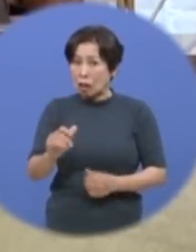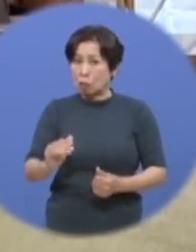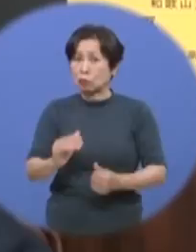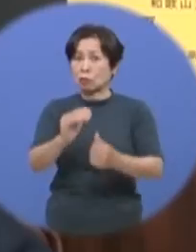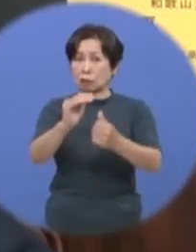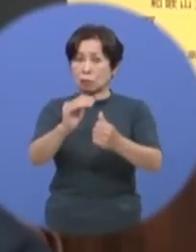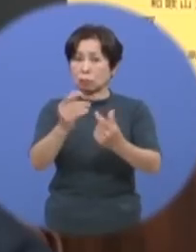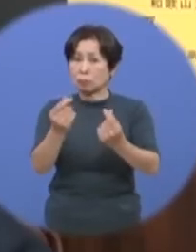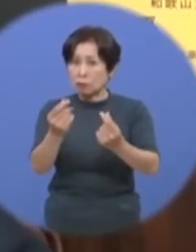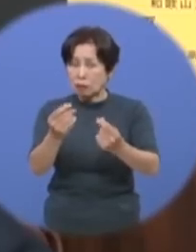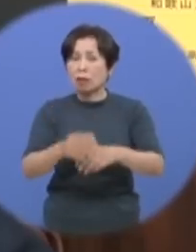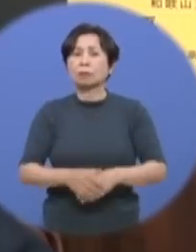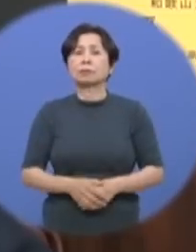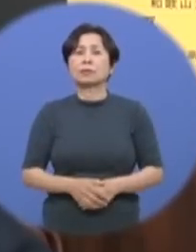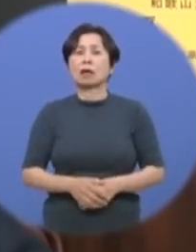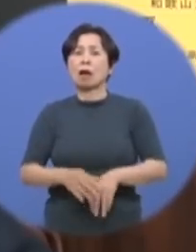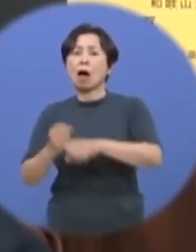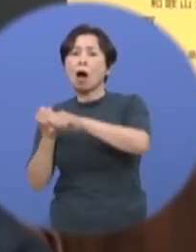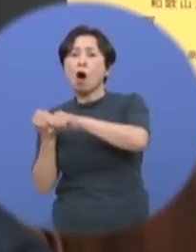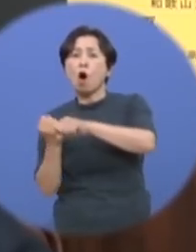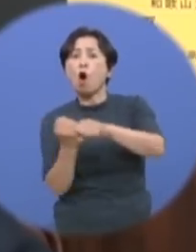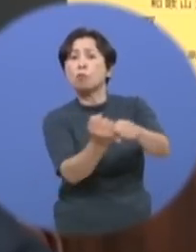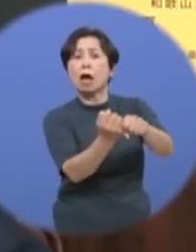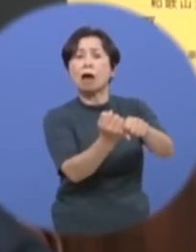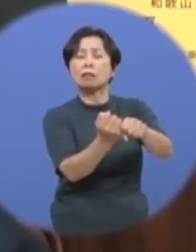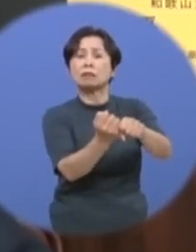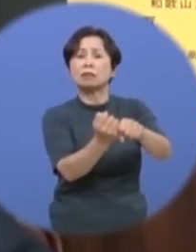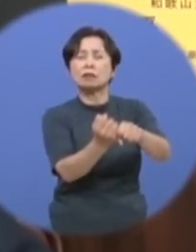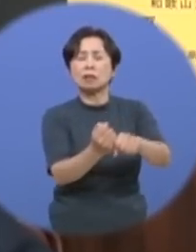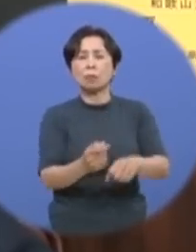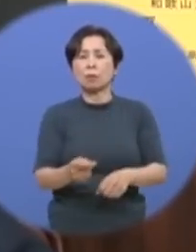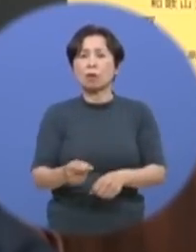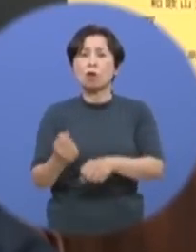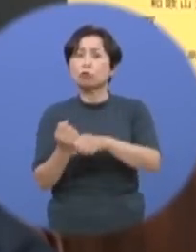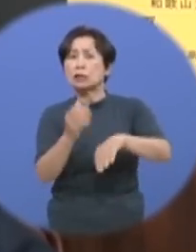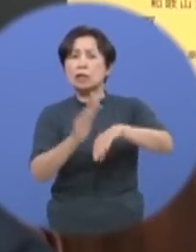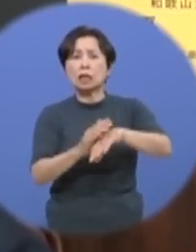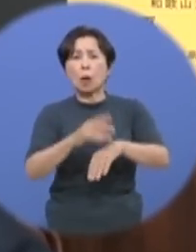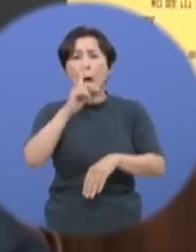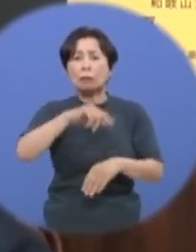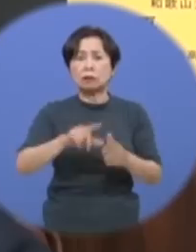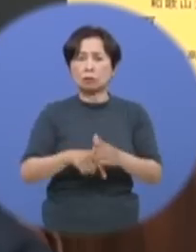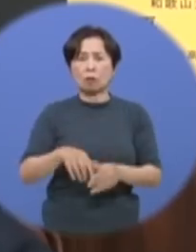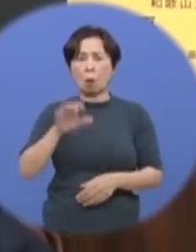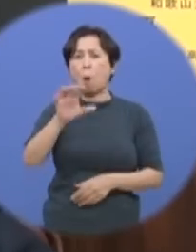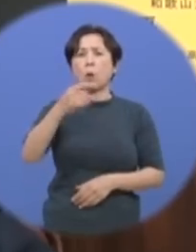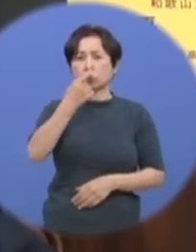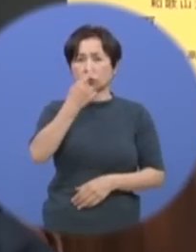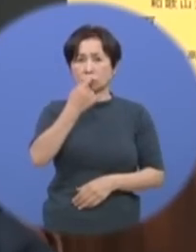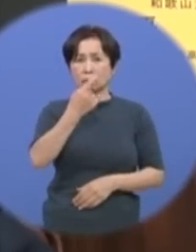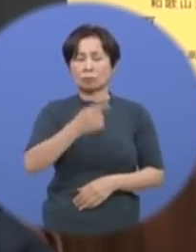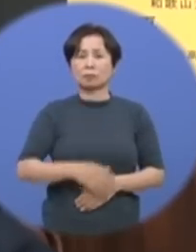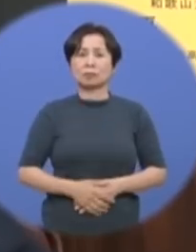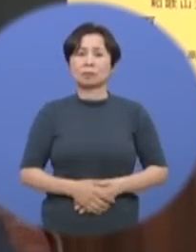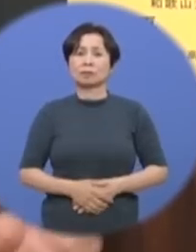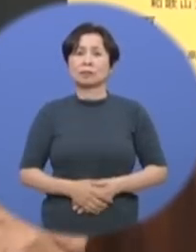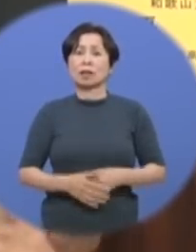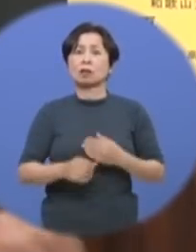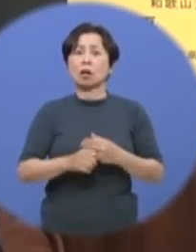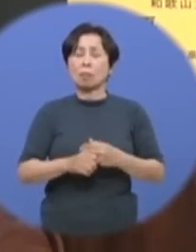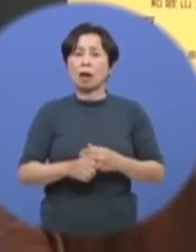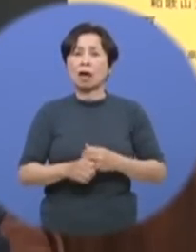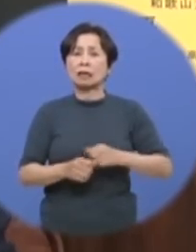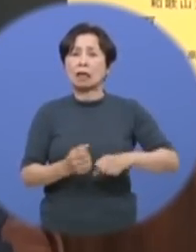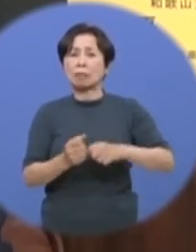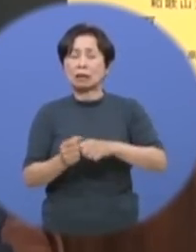も起こるんです起こります2フォーランドに方が悪かった怒っ例えばあの左バッター